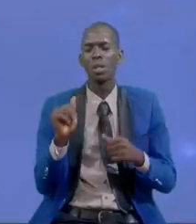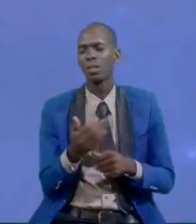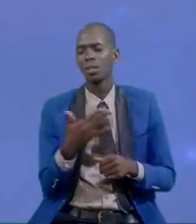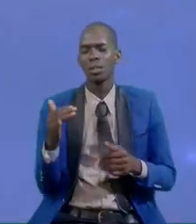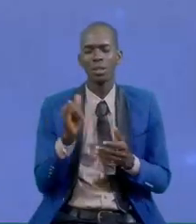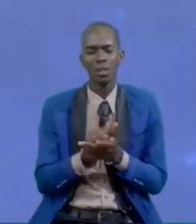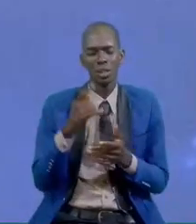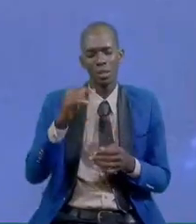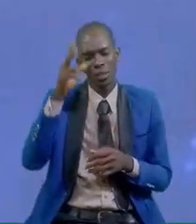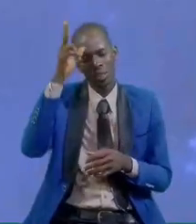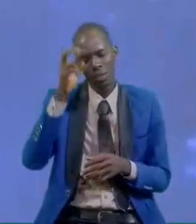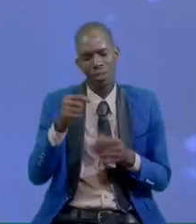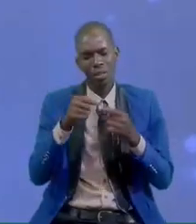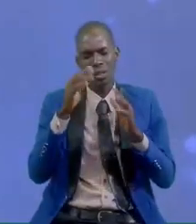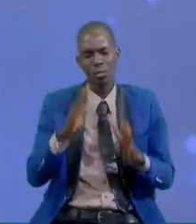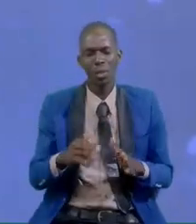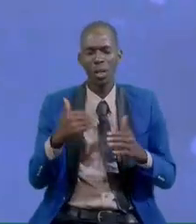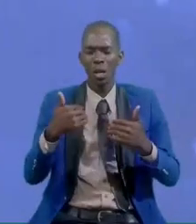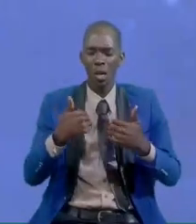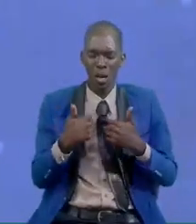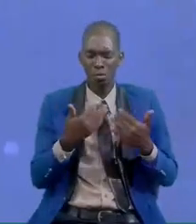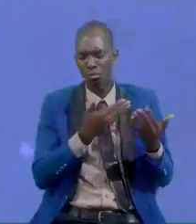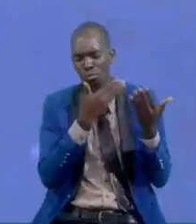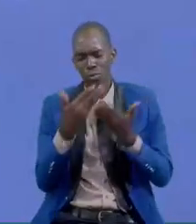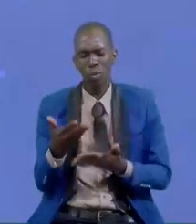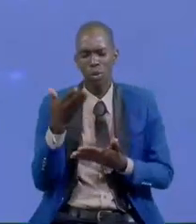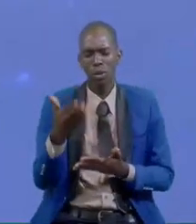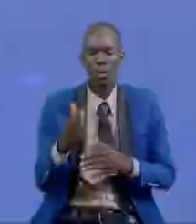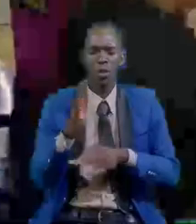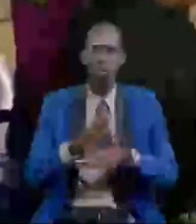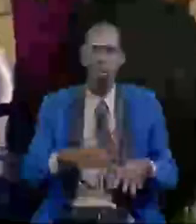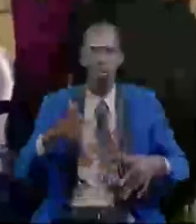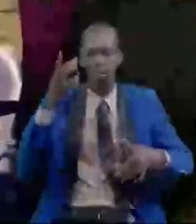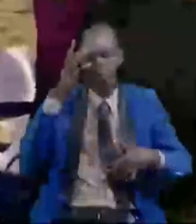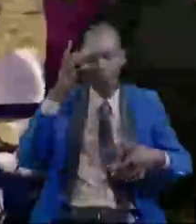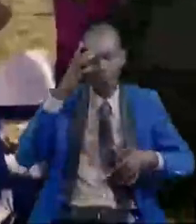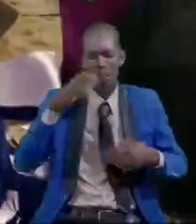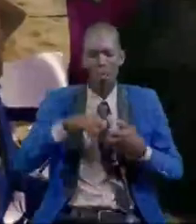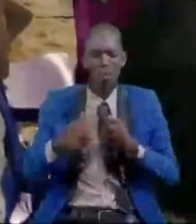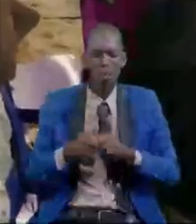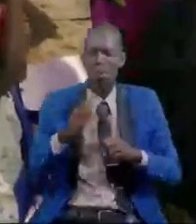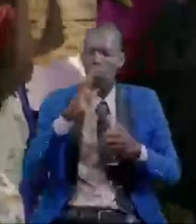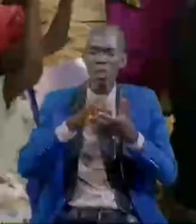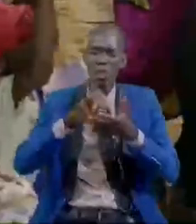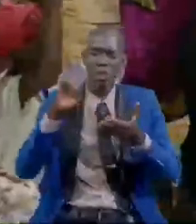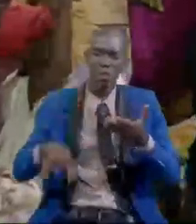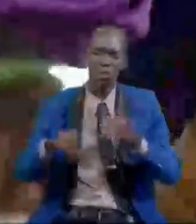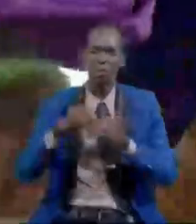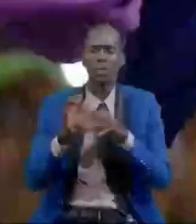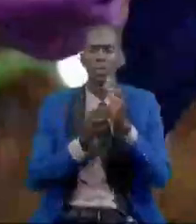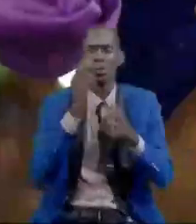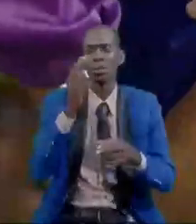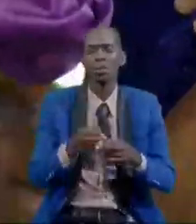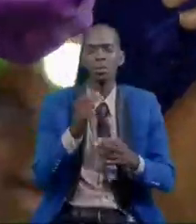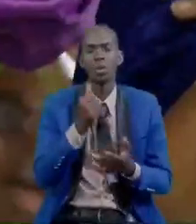diable, l'ennemi a placé là-bas, maladie, appelée maladie, infirmité, soyez ôtés au nom de